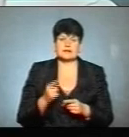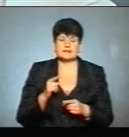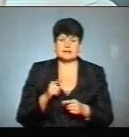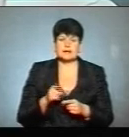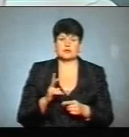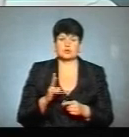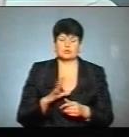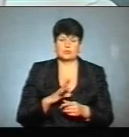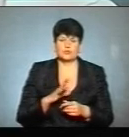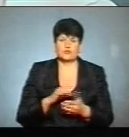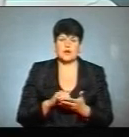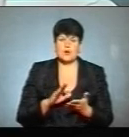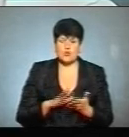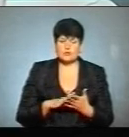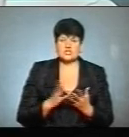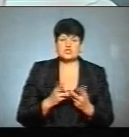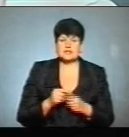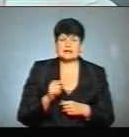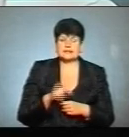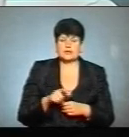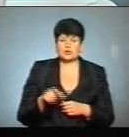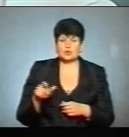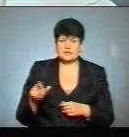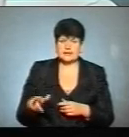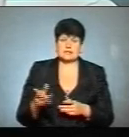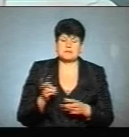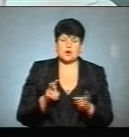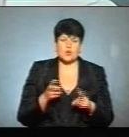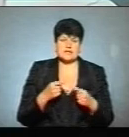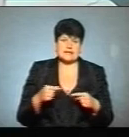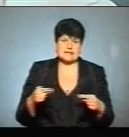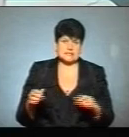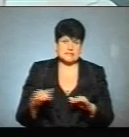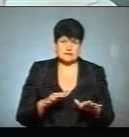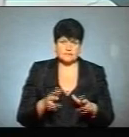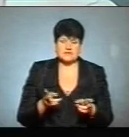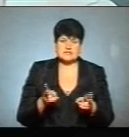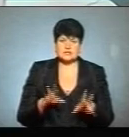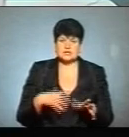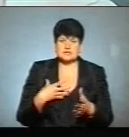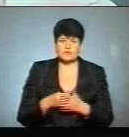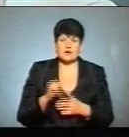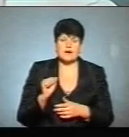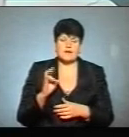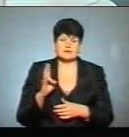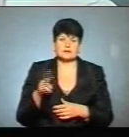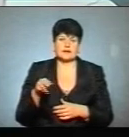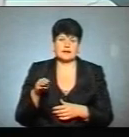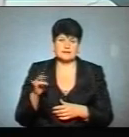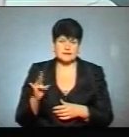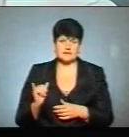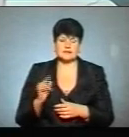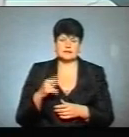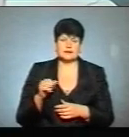раніше були на обліку, якщо немає, з числа тих людей, які до нас приходять на різні заходи і залишають свої анкетні дані. Ми також працюємо